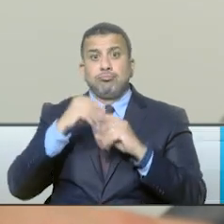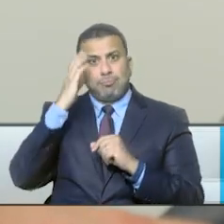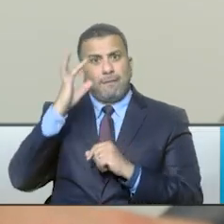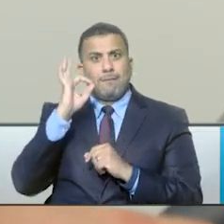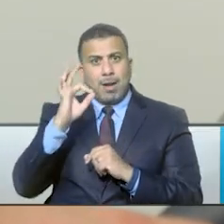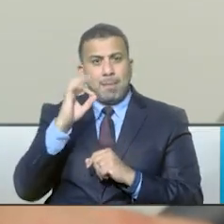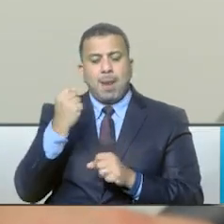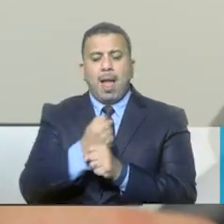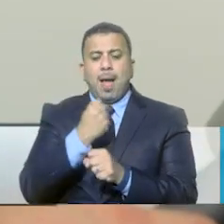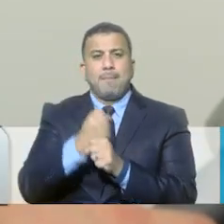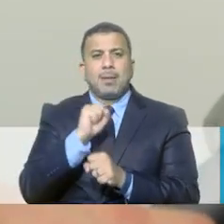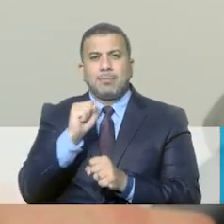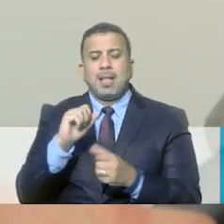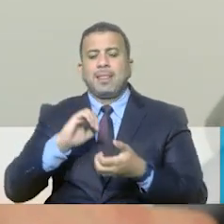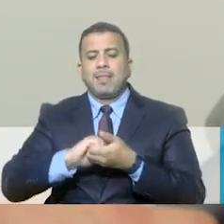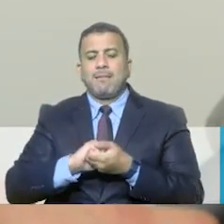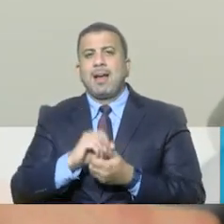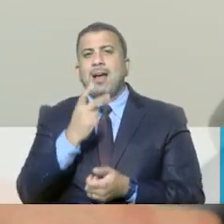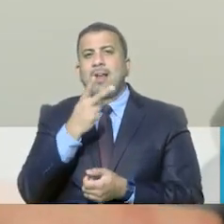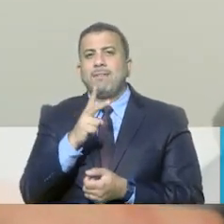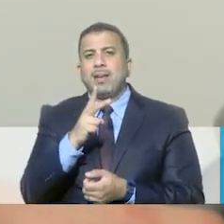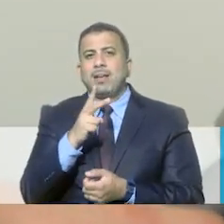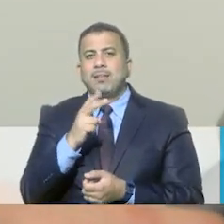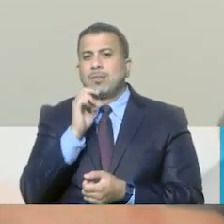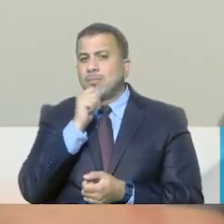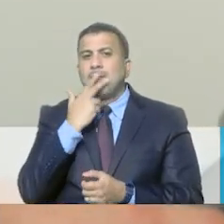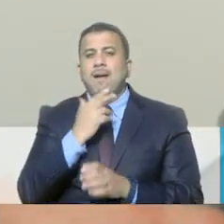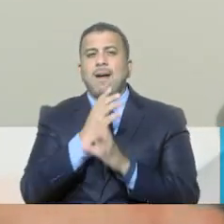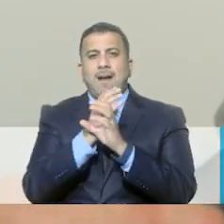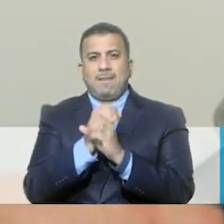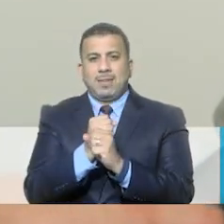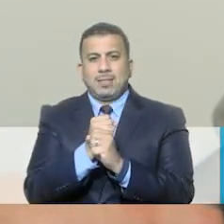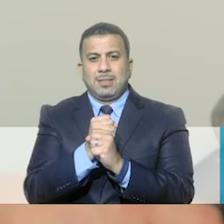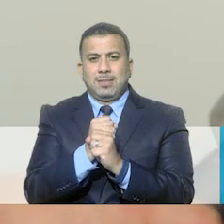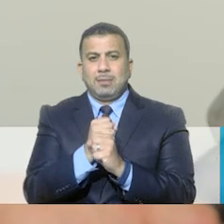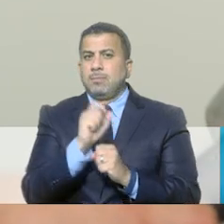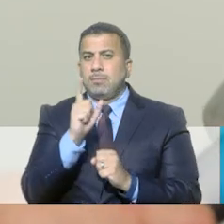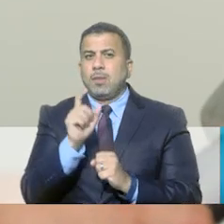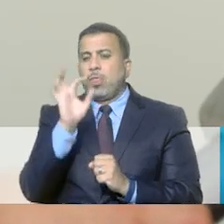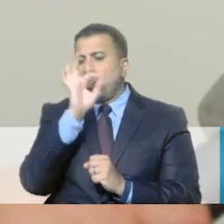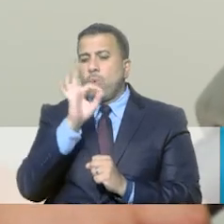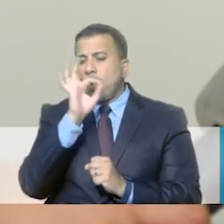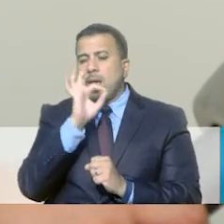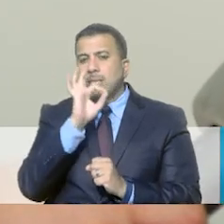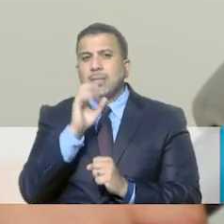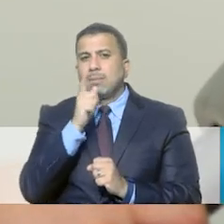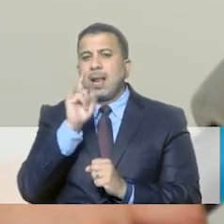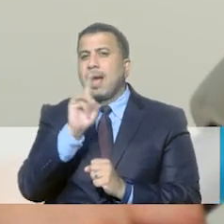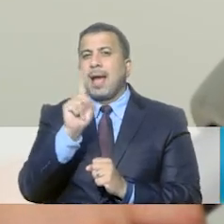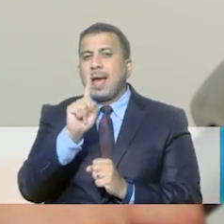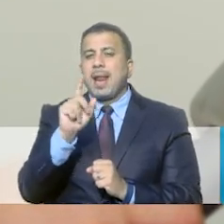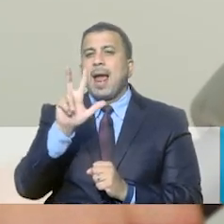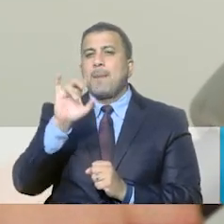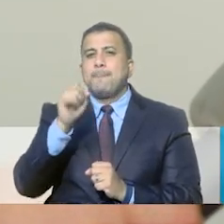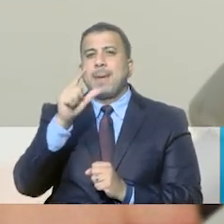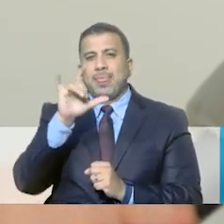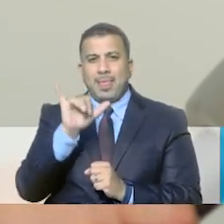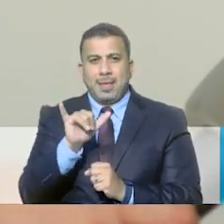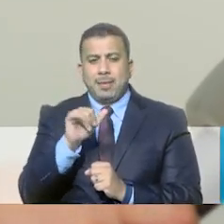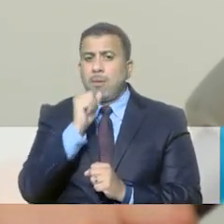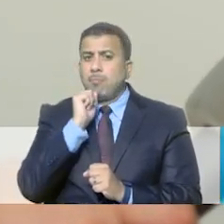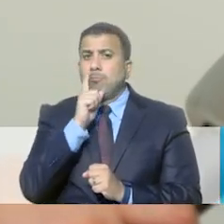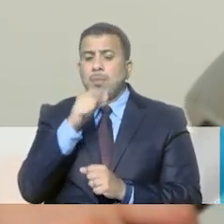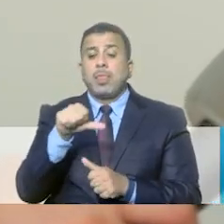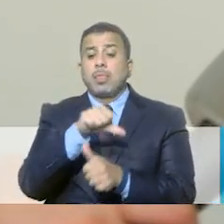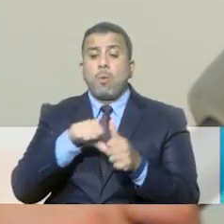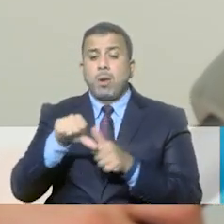العاملين لاتفاقية 2003 والحفاظ على عناصر التراث الثقافي غير المادي. سيتم في هذه